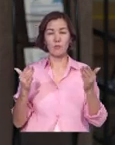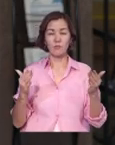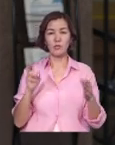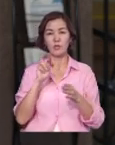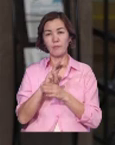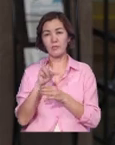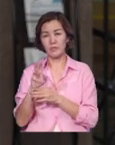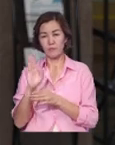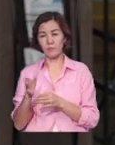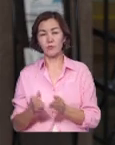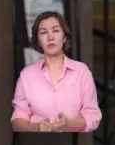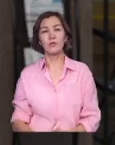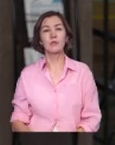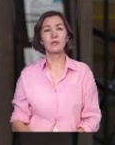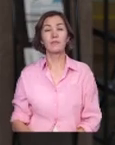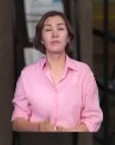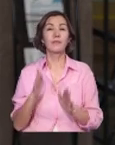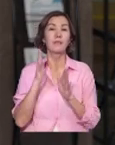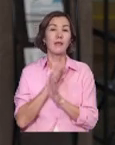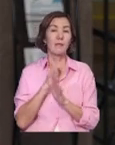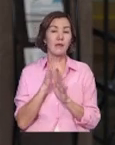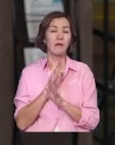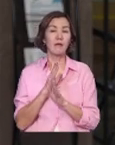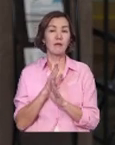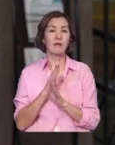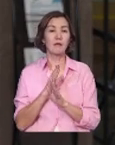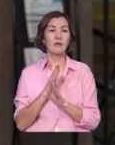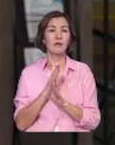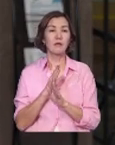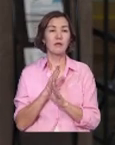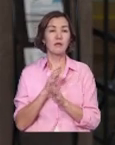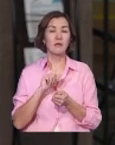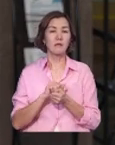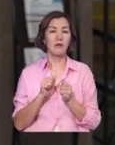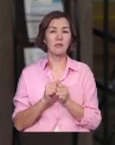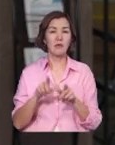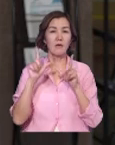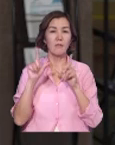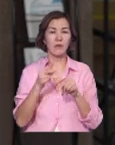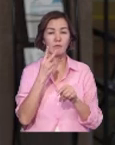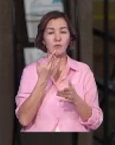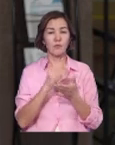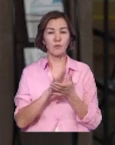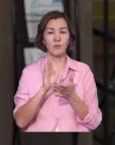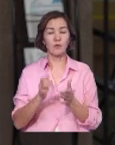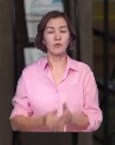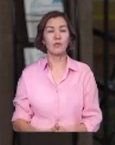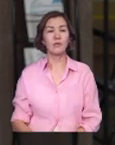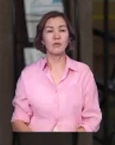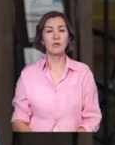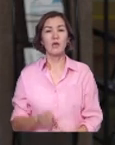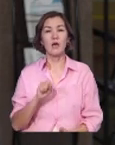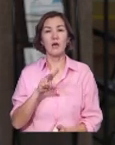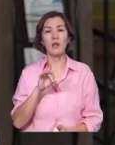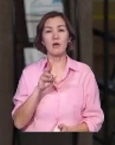мұражайлар, және де табиғи бізде нысан бар, Тасбақа тас, соны жаңағы аралау болып табылады. Сонымен қатар Алакөл